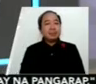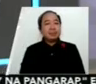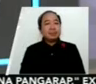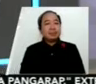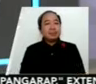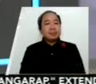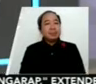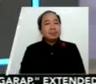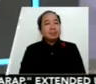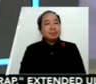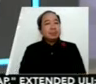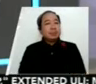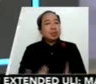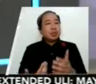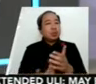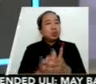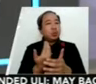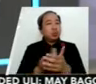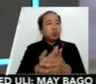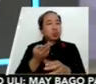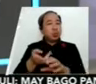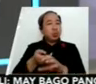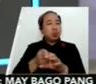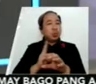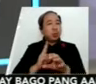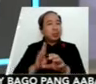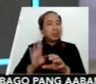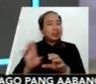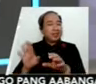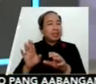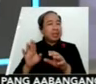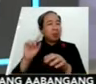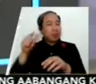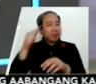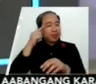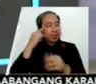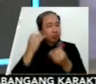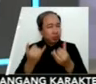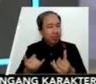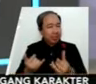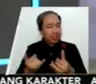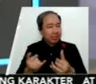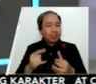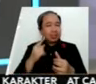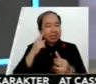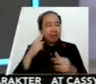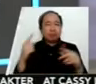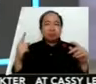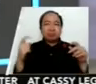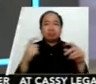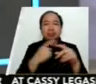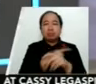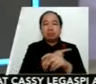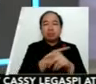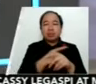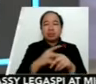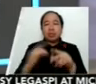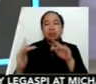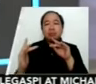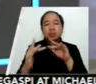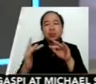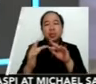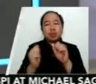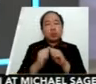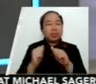bago ang pagbibitiw sa gabinete ngayong araw, naging masalimuot na ang ugnayan ni Vice President Sara Duterte sa dati